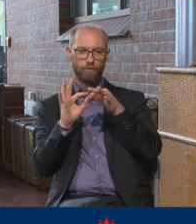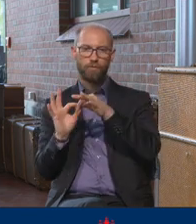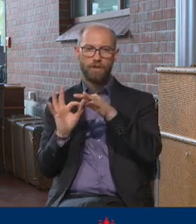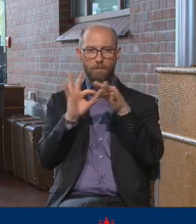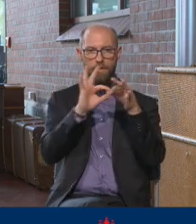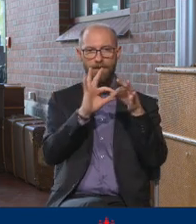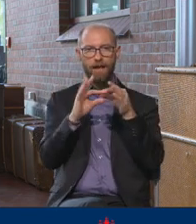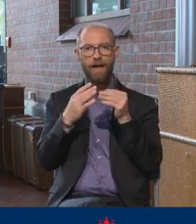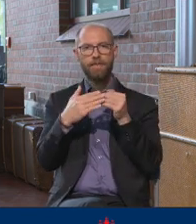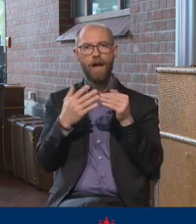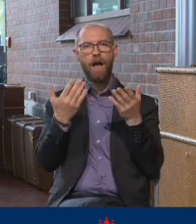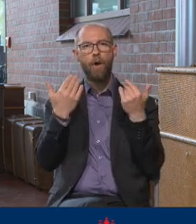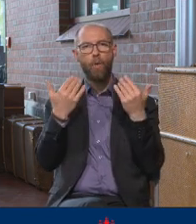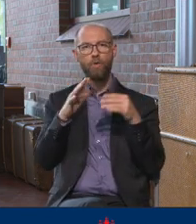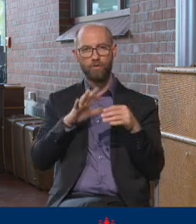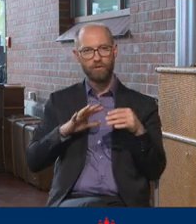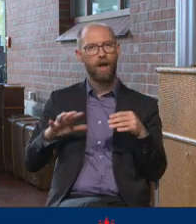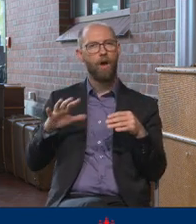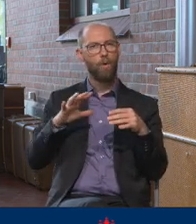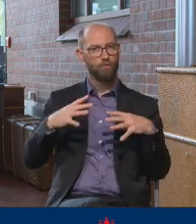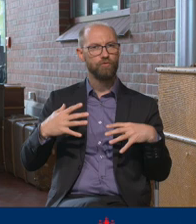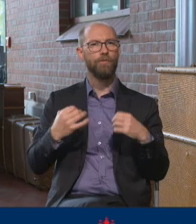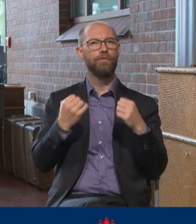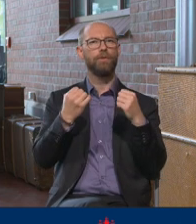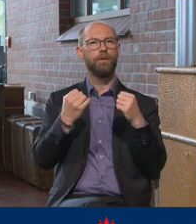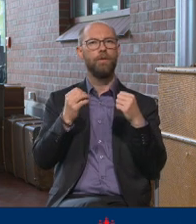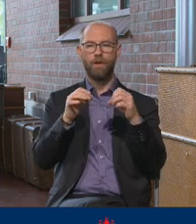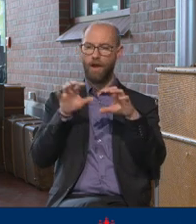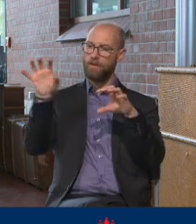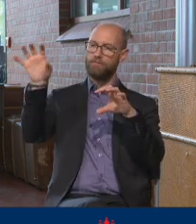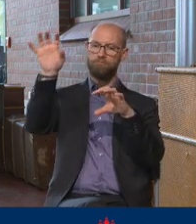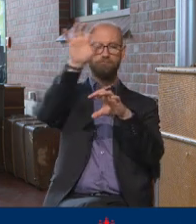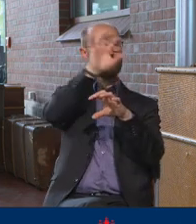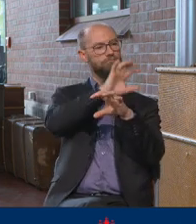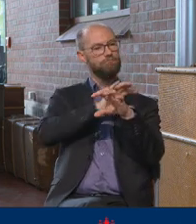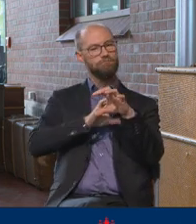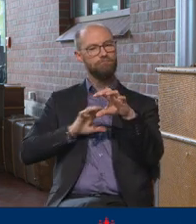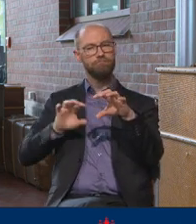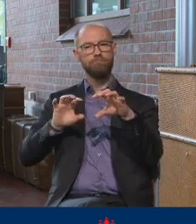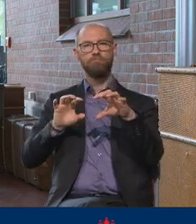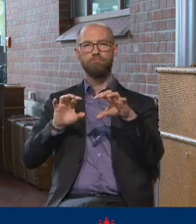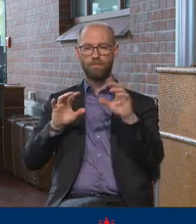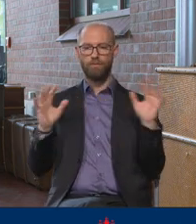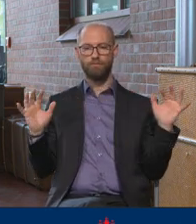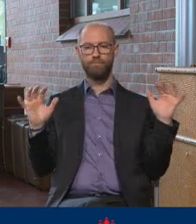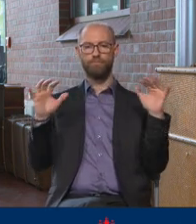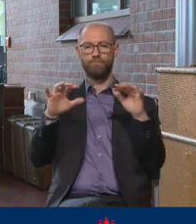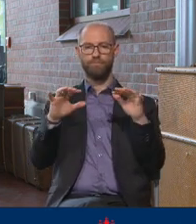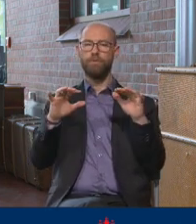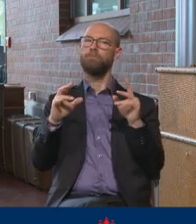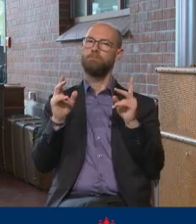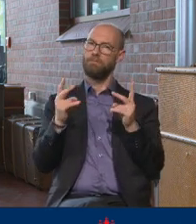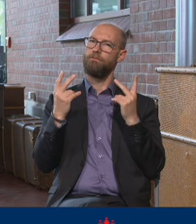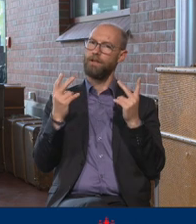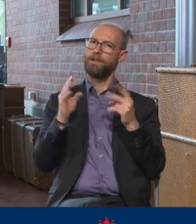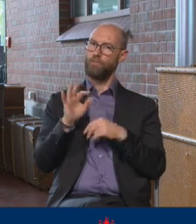naherholungsraum der ja für alle orte die hier in der aus alle quartiere die hier in dieser gegend sind natürlich von